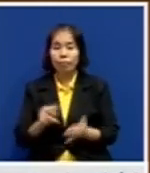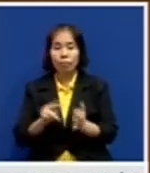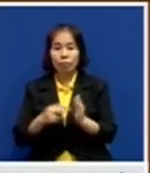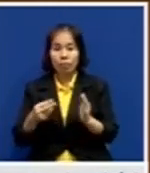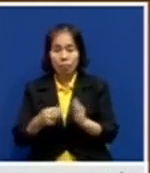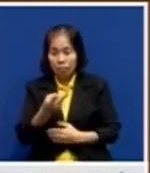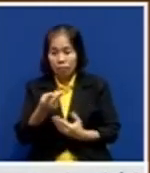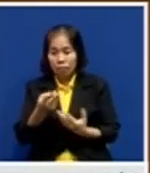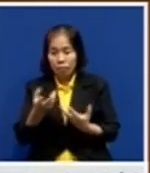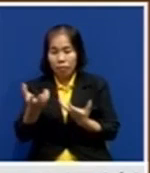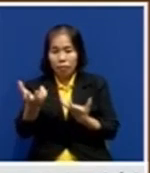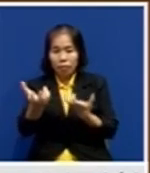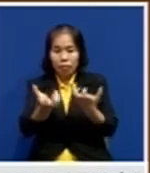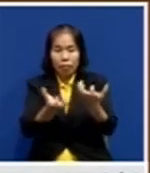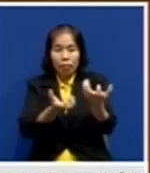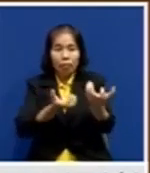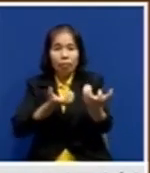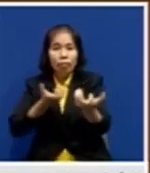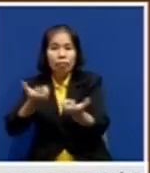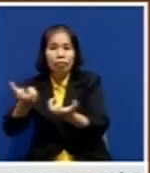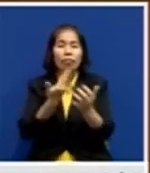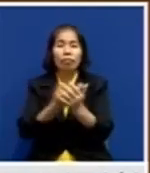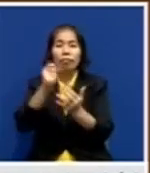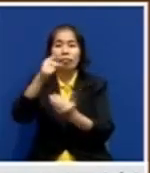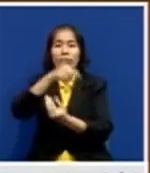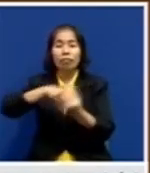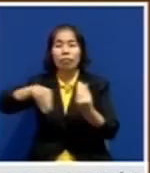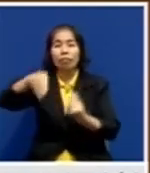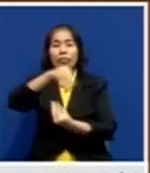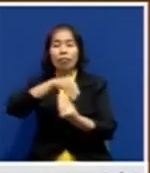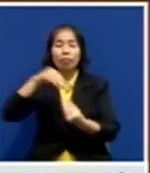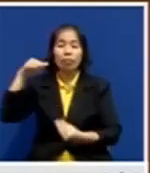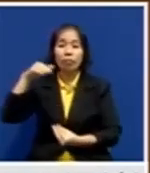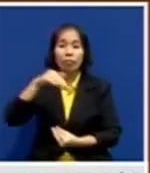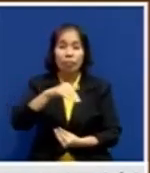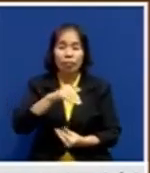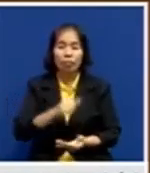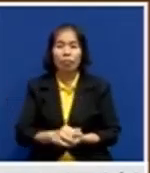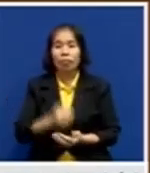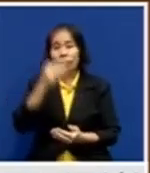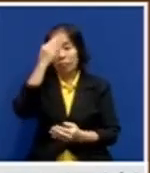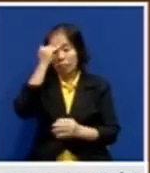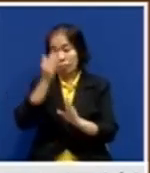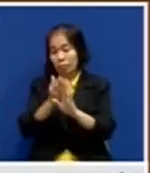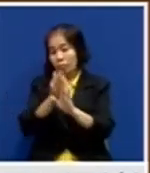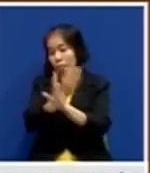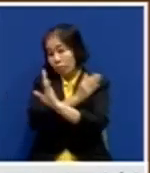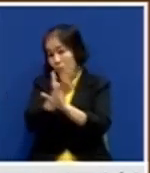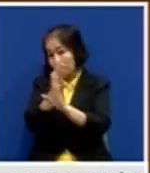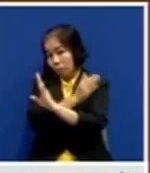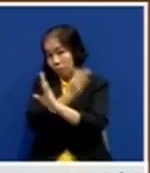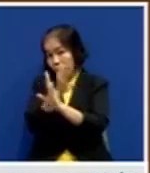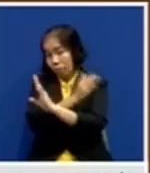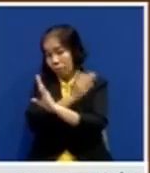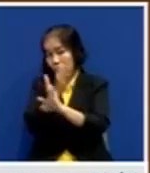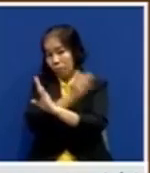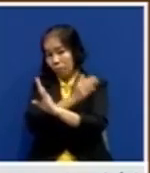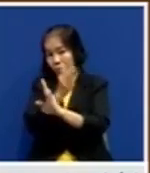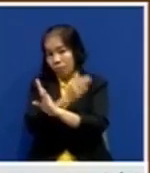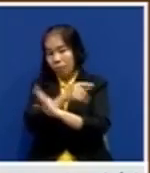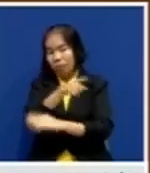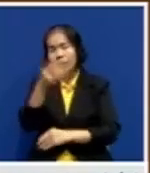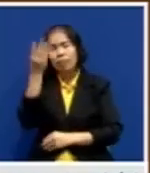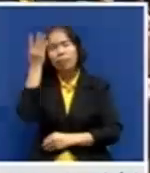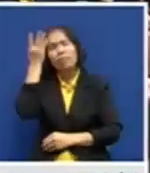แผ่วนะครับมันไม่แผ่วได้ยังไงในยุคก่อนหน้าที่คสช.ก็เข้ามาเนี่ยท่านลองหลับต